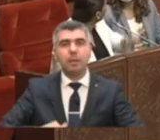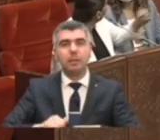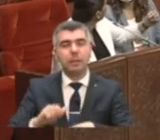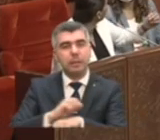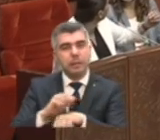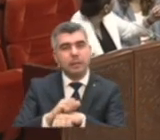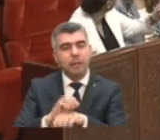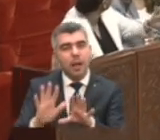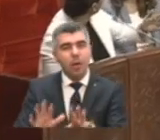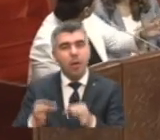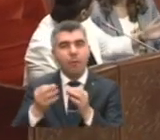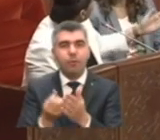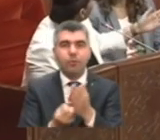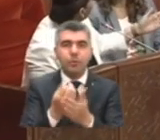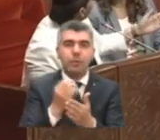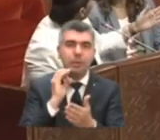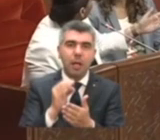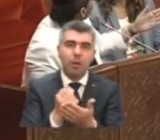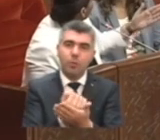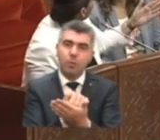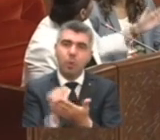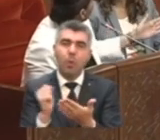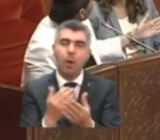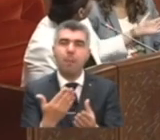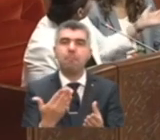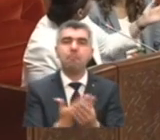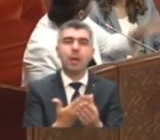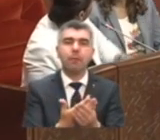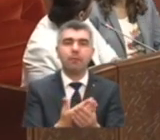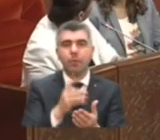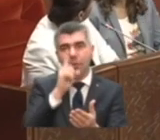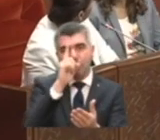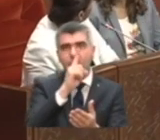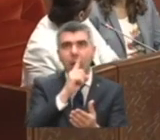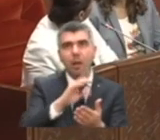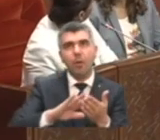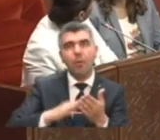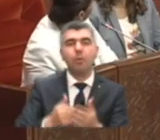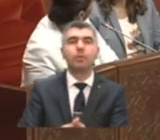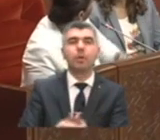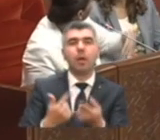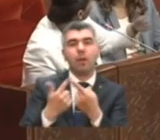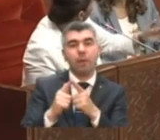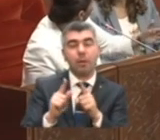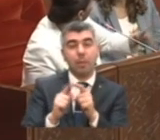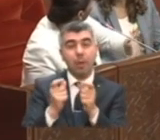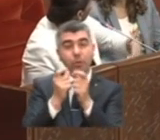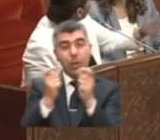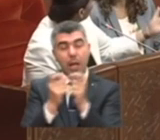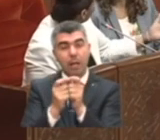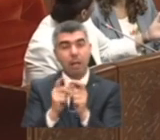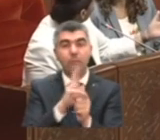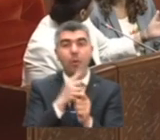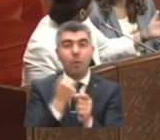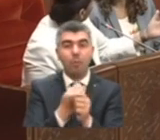نحاولوا نخلقوا ديناميه جديده ونحيدوا علينا هذا الملف بطريقه نهائيه. كيف كان مؤسسه العمران سمحات باش